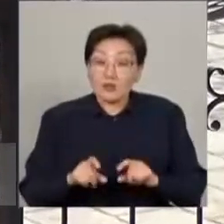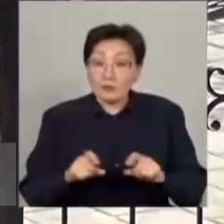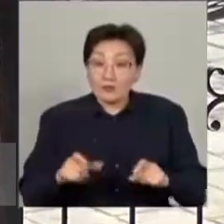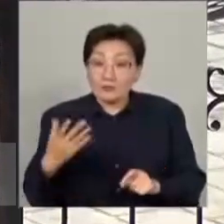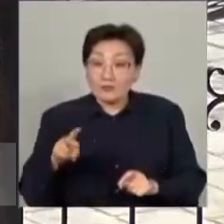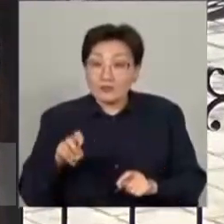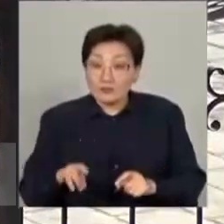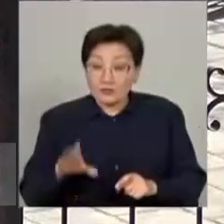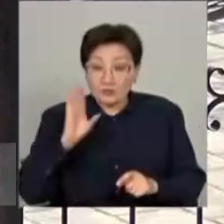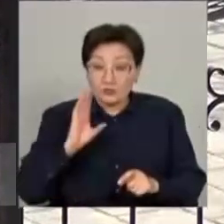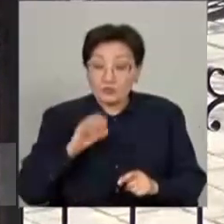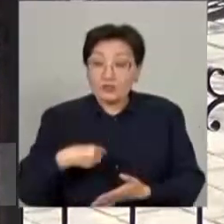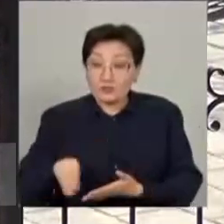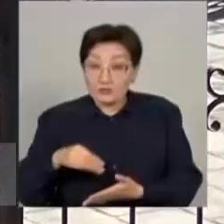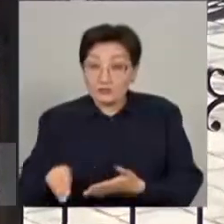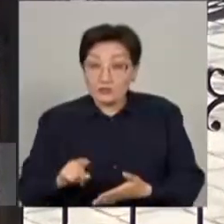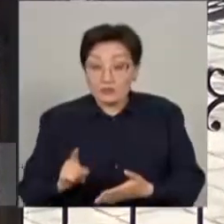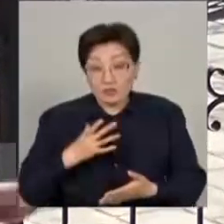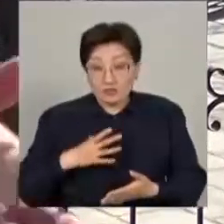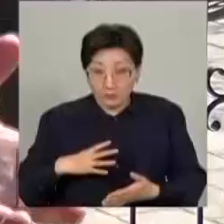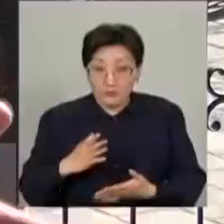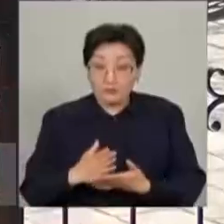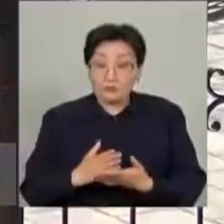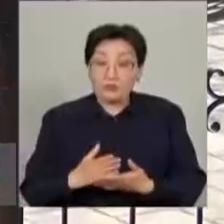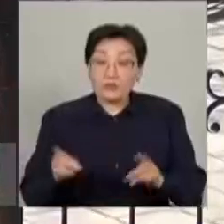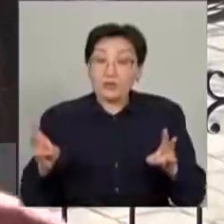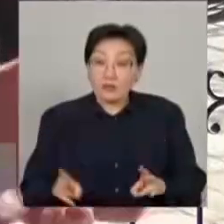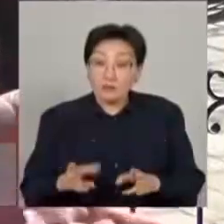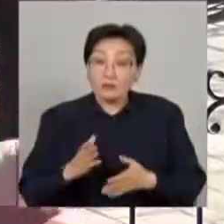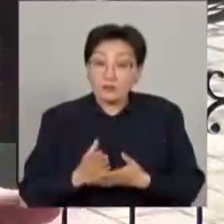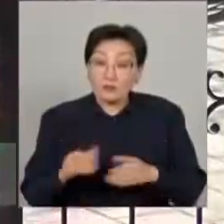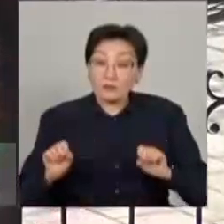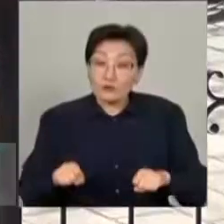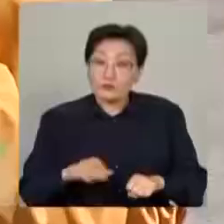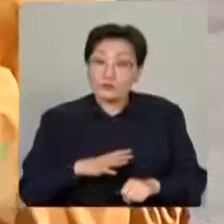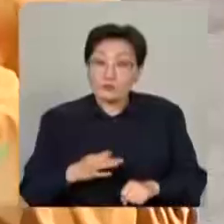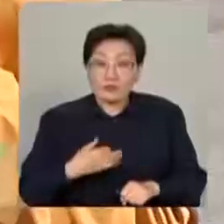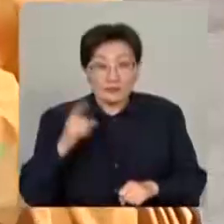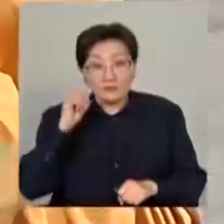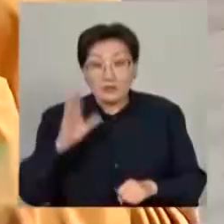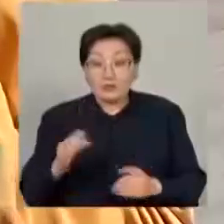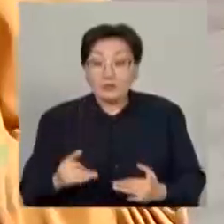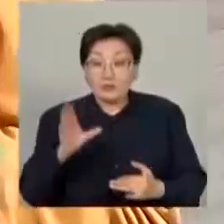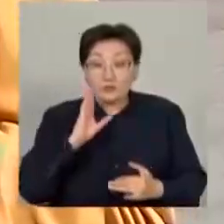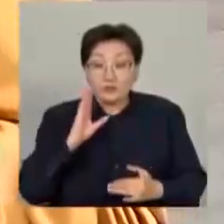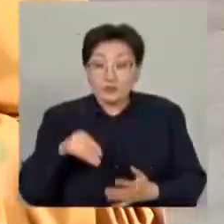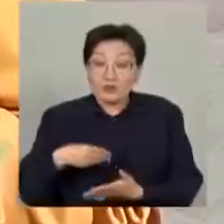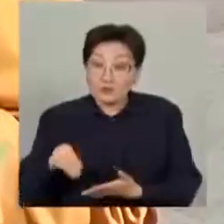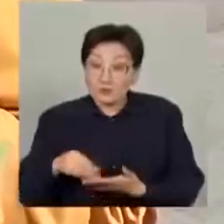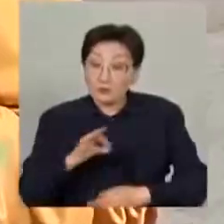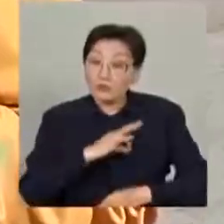аламыз. Сонымен енді шыдаймыз. Енді бір авария бірдеңе болып жатқан шығар, оны мен естіген жоқпын. Таза суды сатып алыпыз,